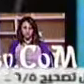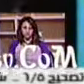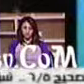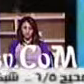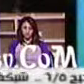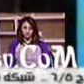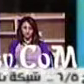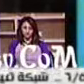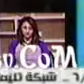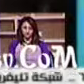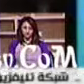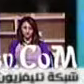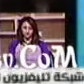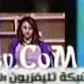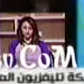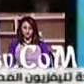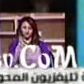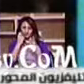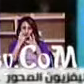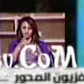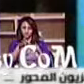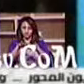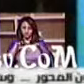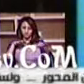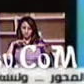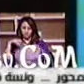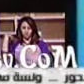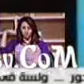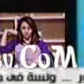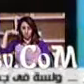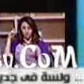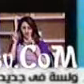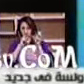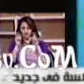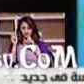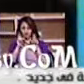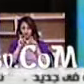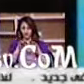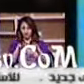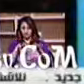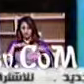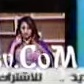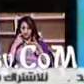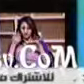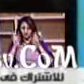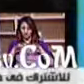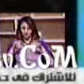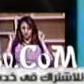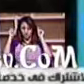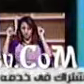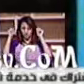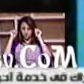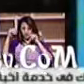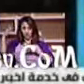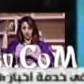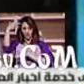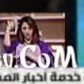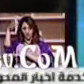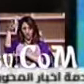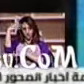العتر ده المشهد الان قدام وزاره الدفاع الان مجموعه من المتظاهرين يرفعون